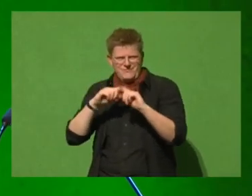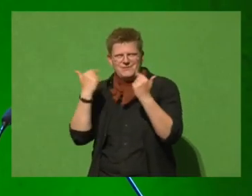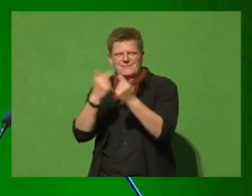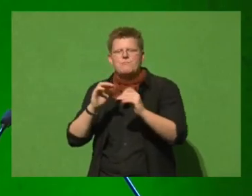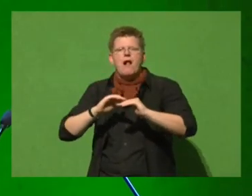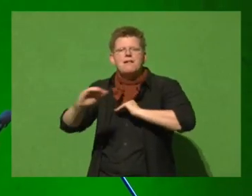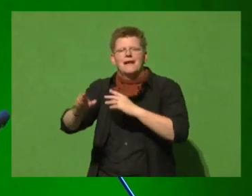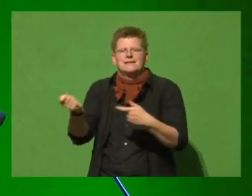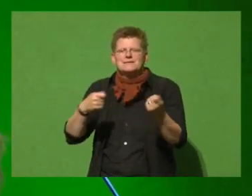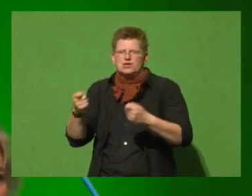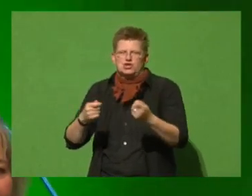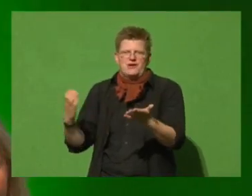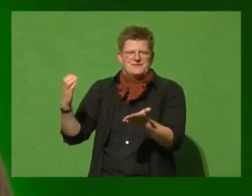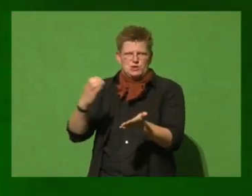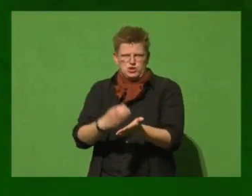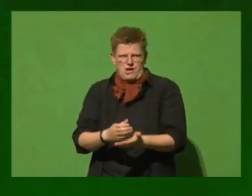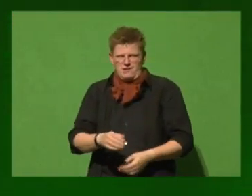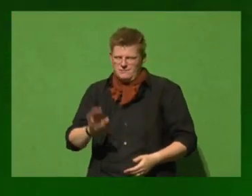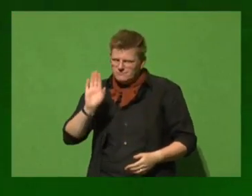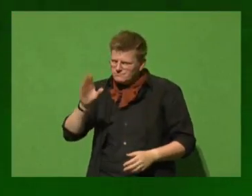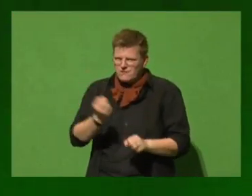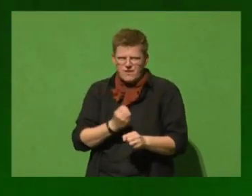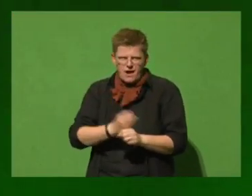wieder mal Großartiges geleistet haben.